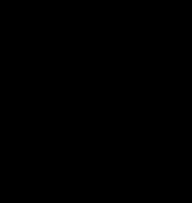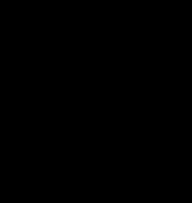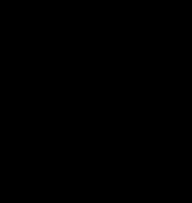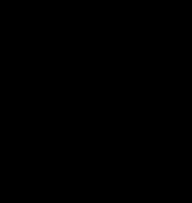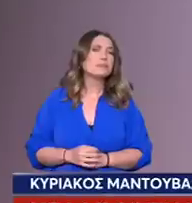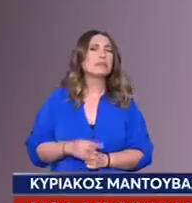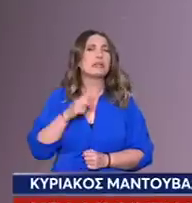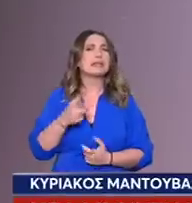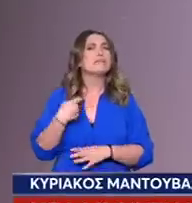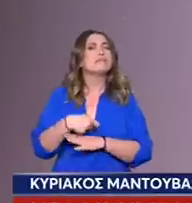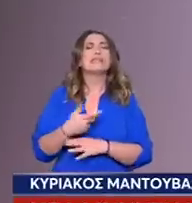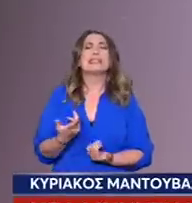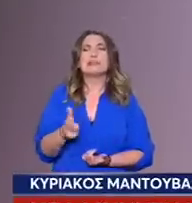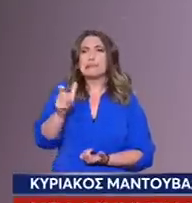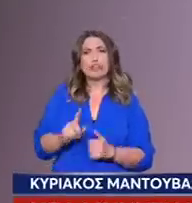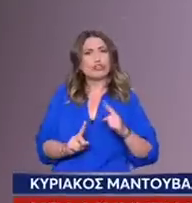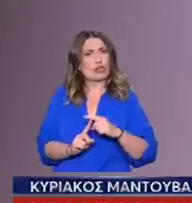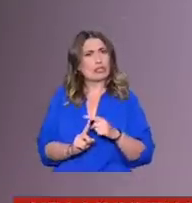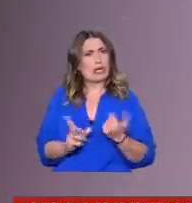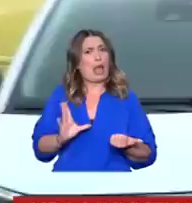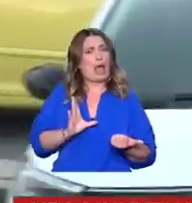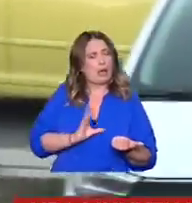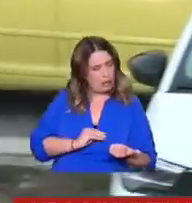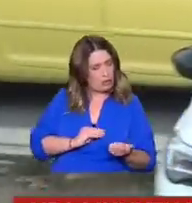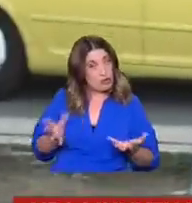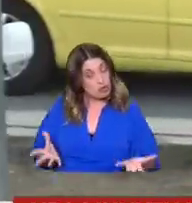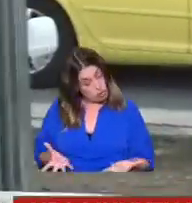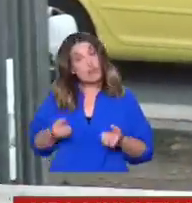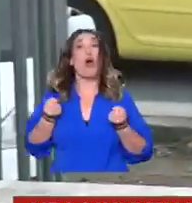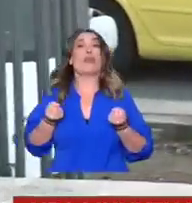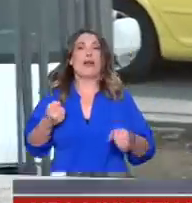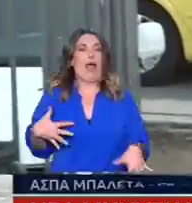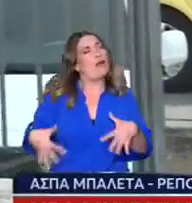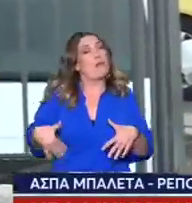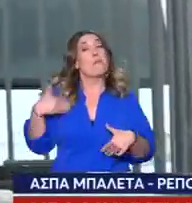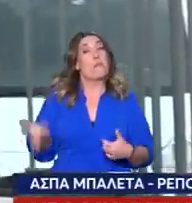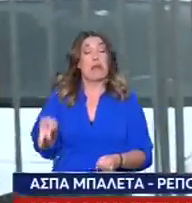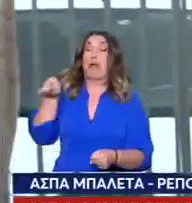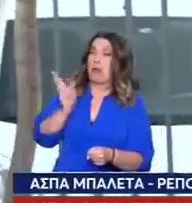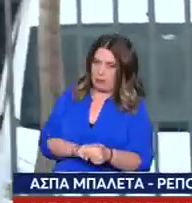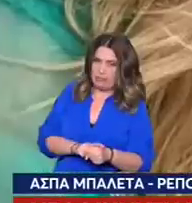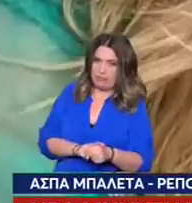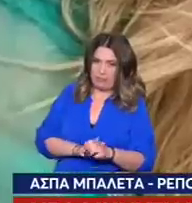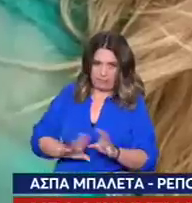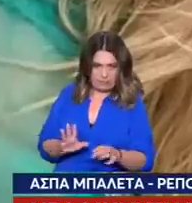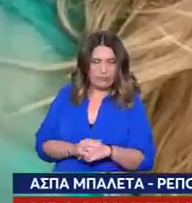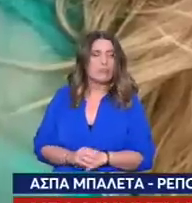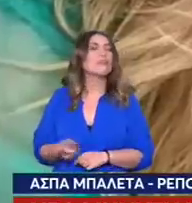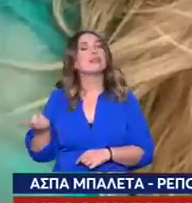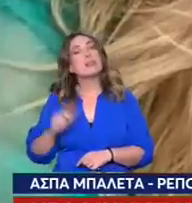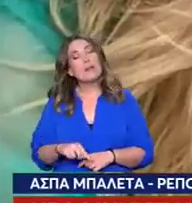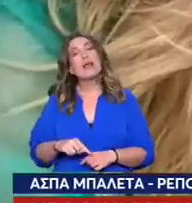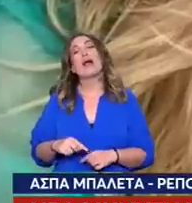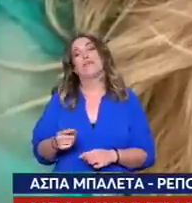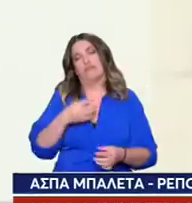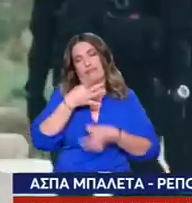Και το θάνατο της μικρής Τζορτζίνας λίγους μήνες αργότερα συνεχίστηκε με εντάσεις και μια νέα μήνυση από τον Αλέξη Κούγια στην παιδοκαρδιολόγο